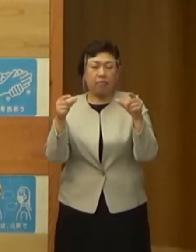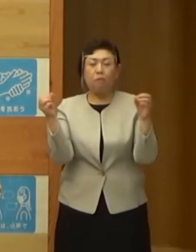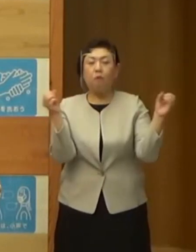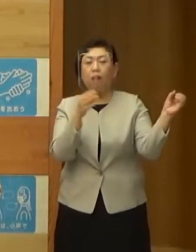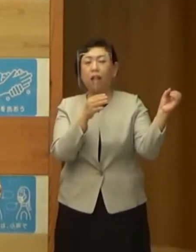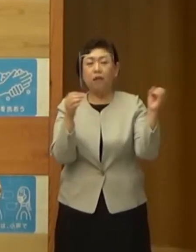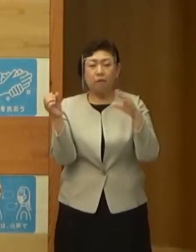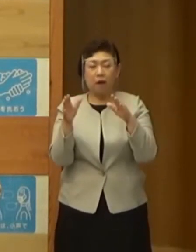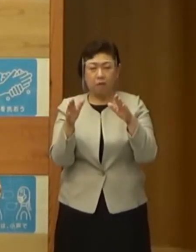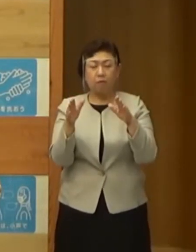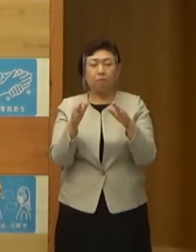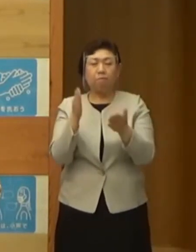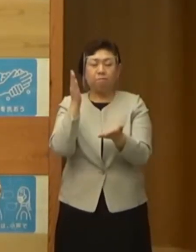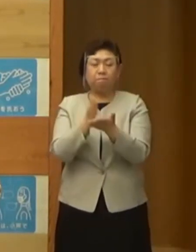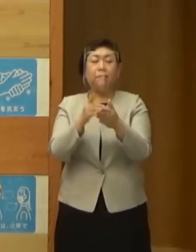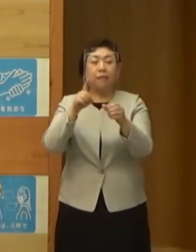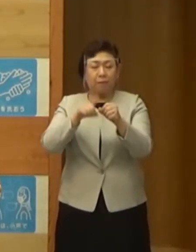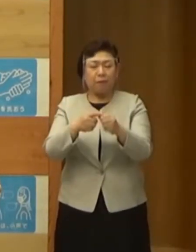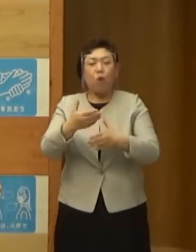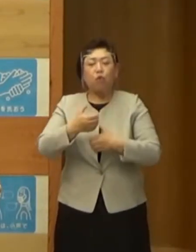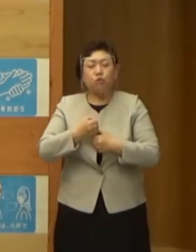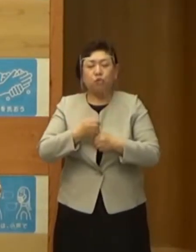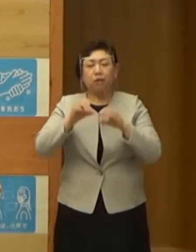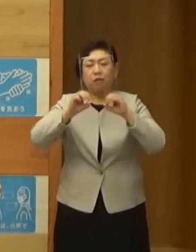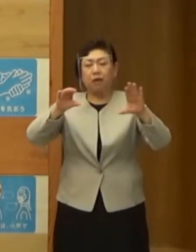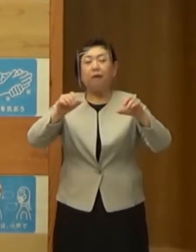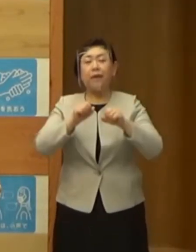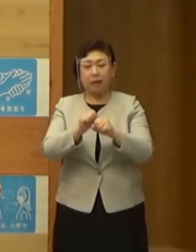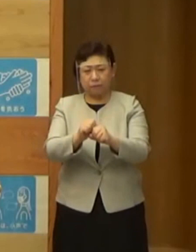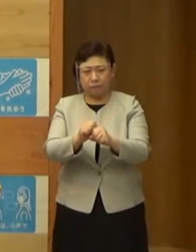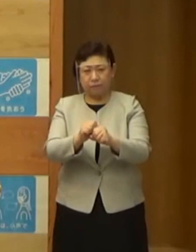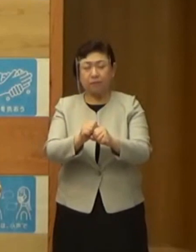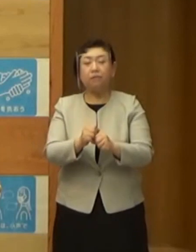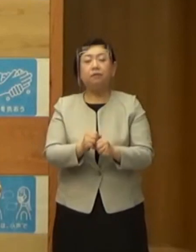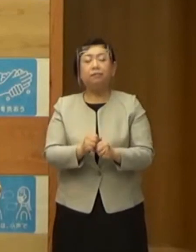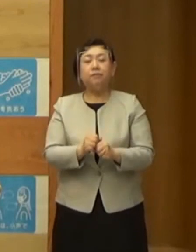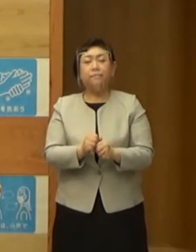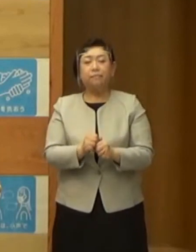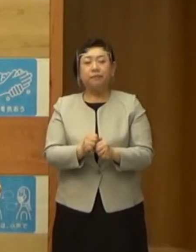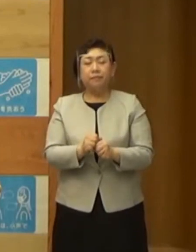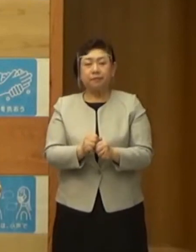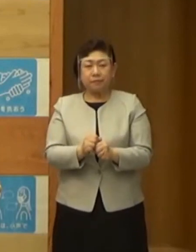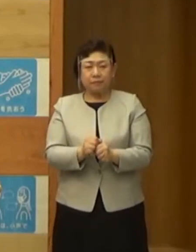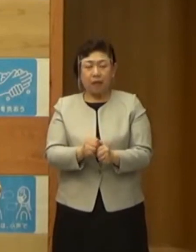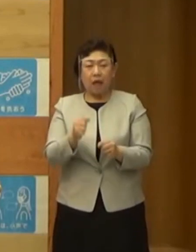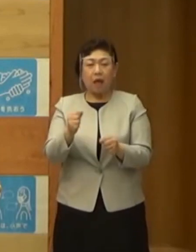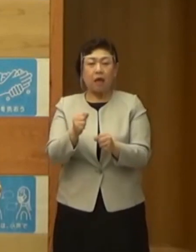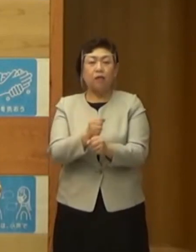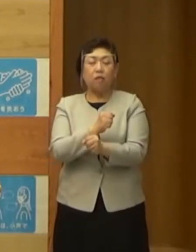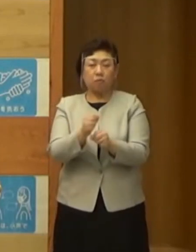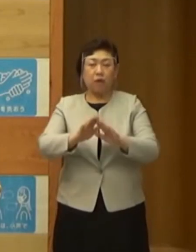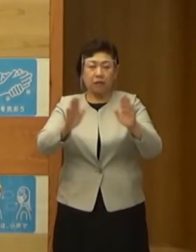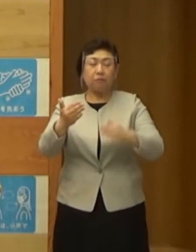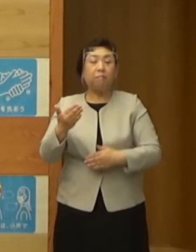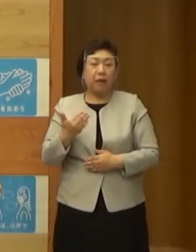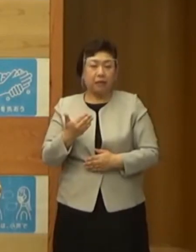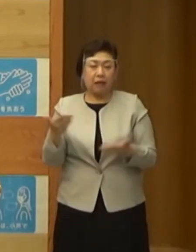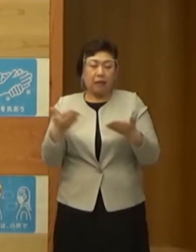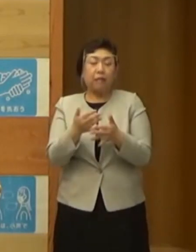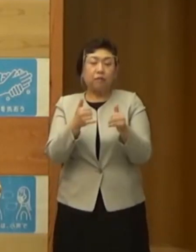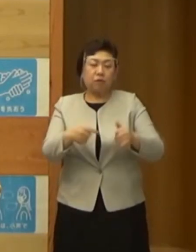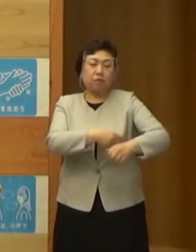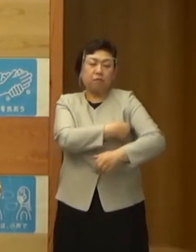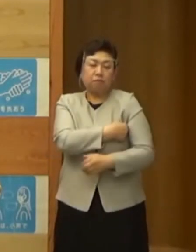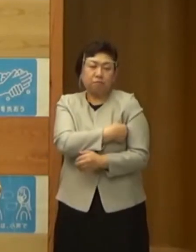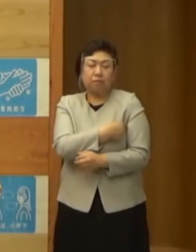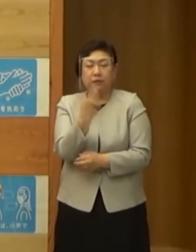話を避けるための注意喚起をすること、業務開始前の検温など従業員の体調を確